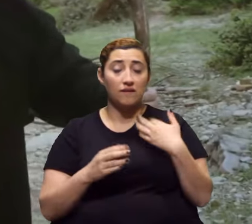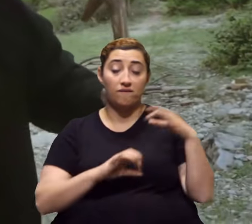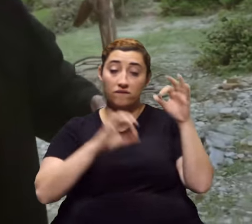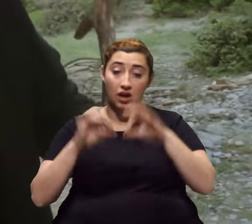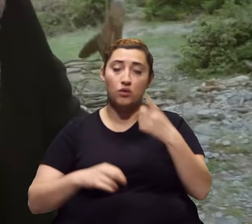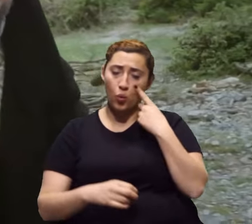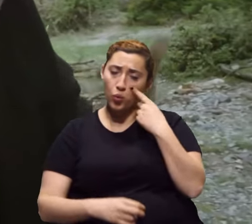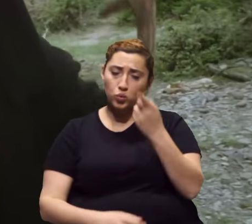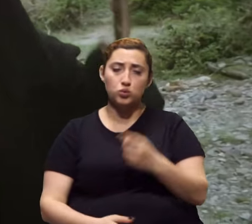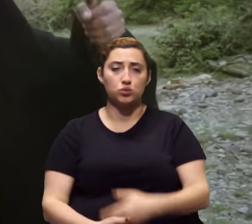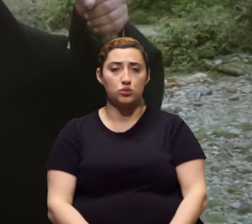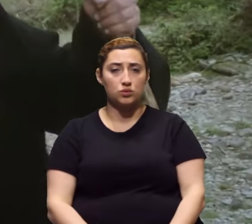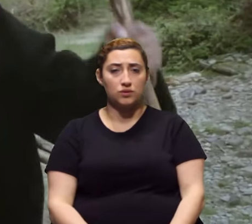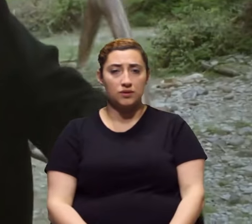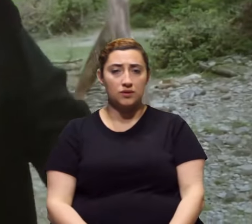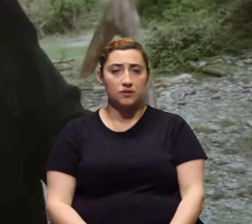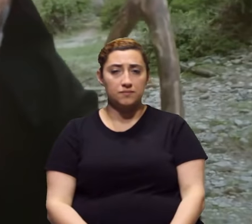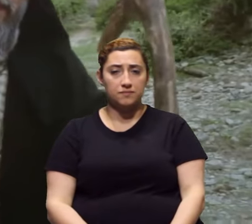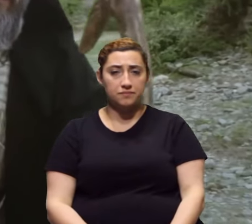Varacağız göresin.